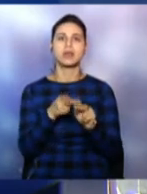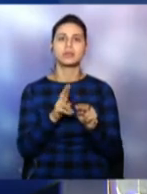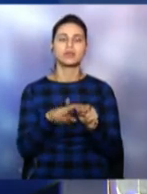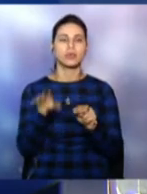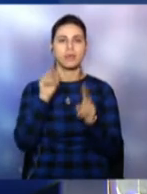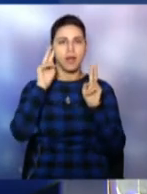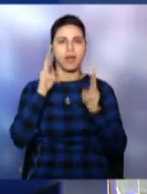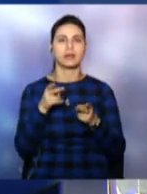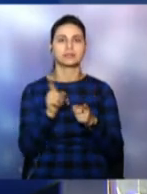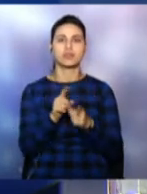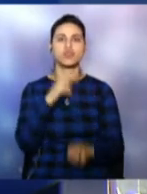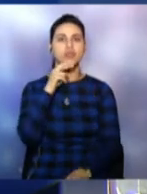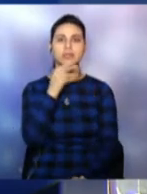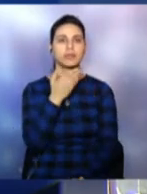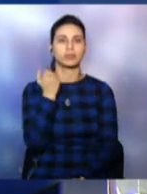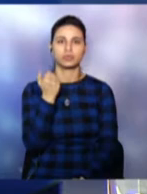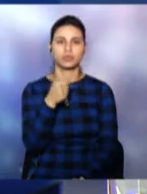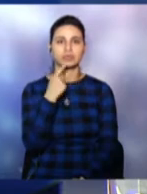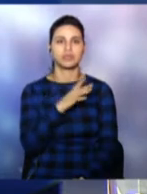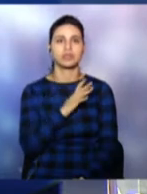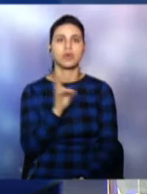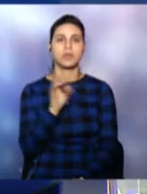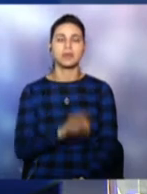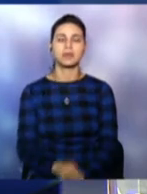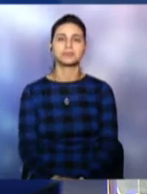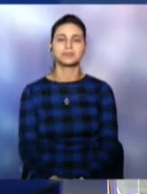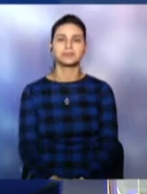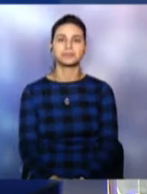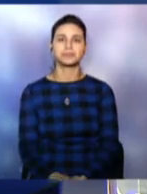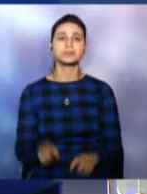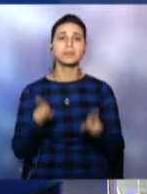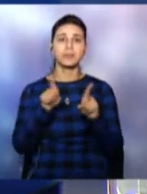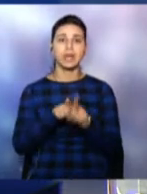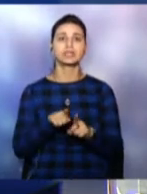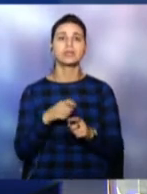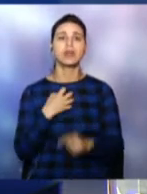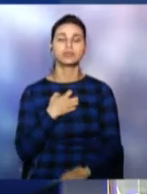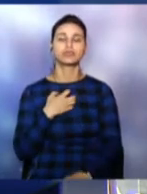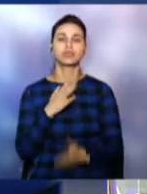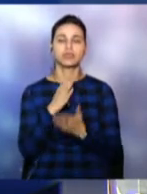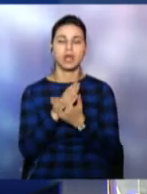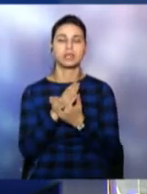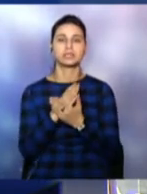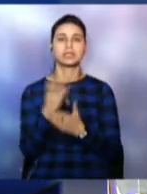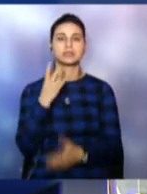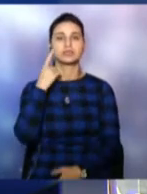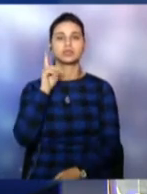ჩვენ ნაკლებად ვამახვილებთ ყურადღებას, როგორც თქვენ ბზანეთ, მაგრამ ასევე მნიშვნელოვანია ალბათ იმის